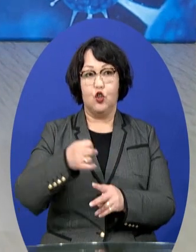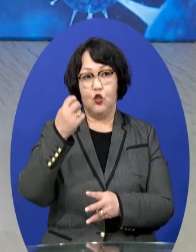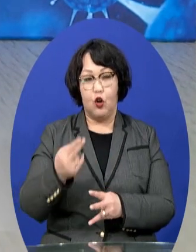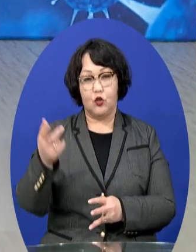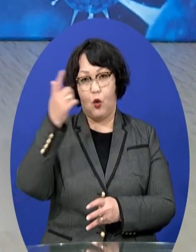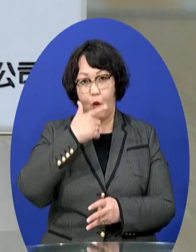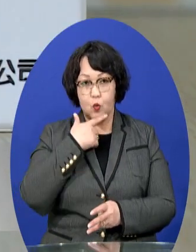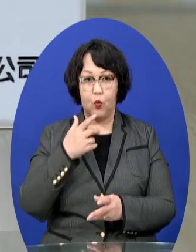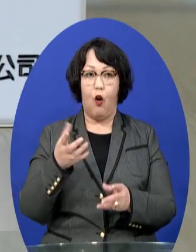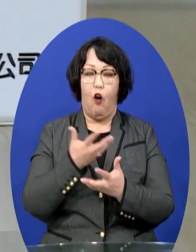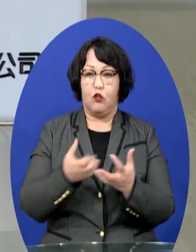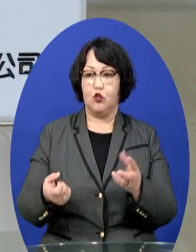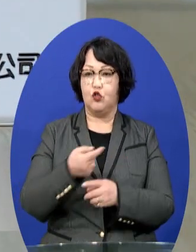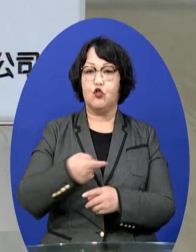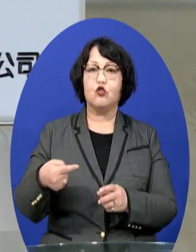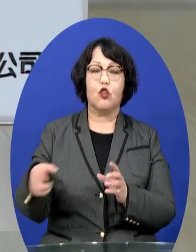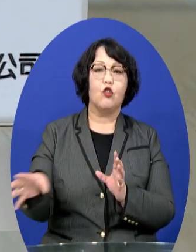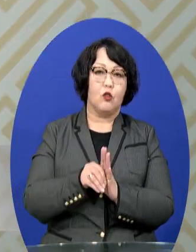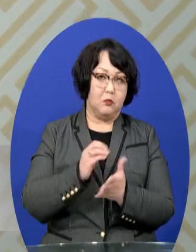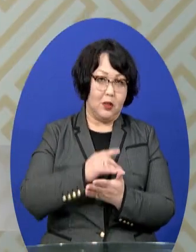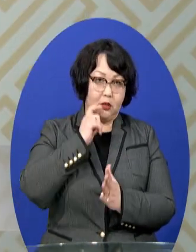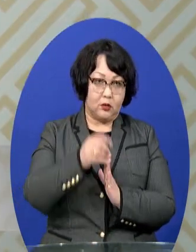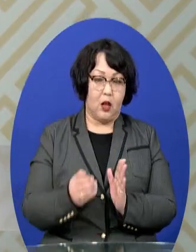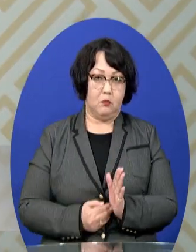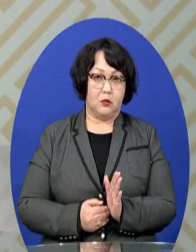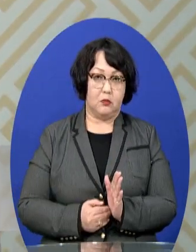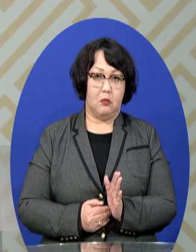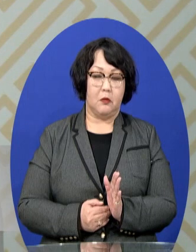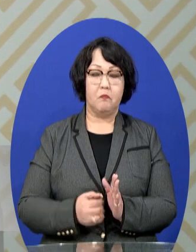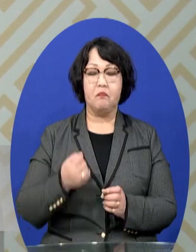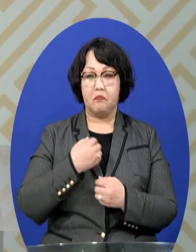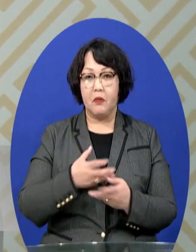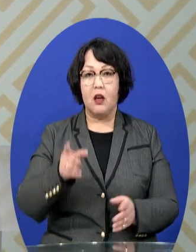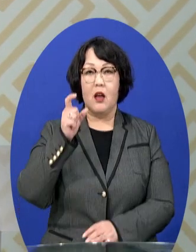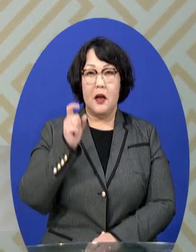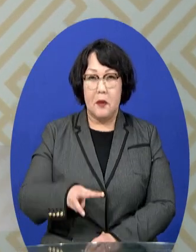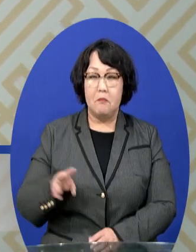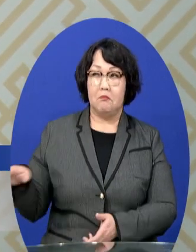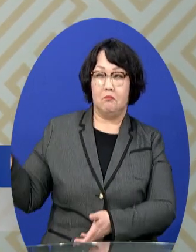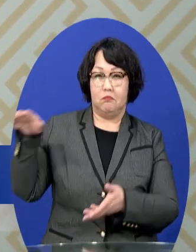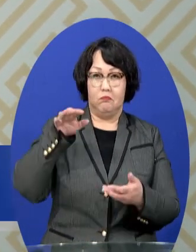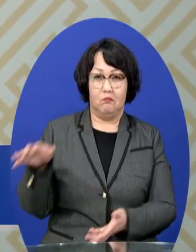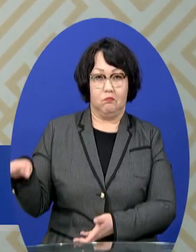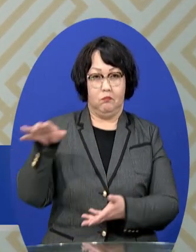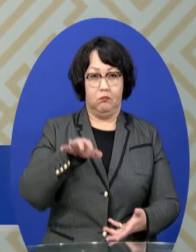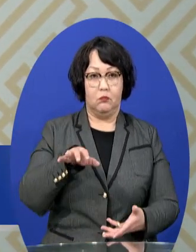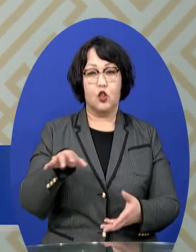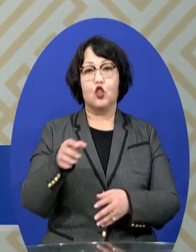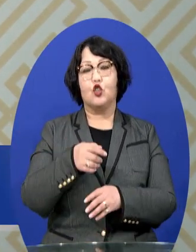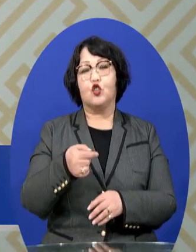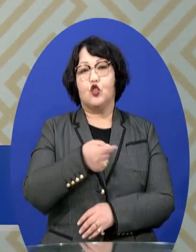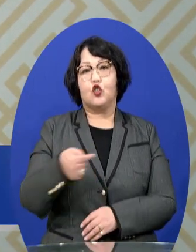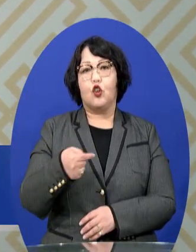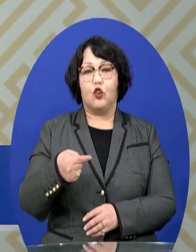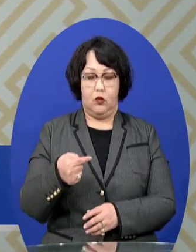олон хүчин зүйлс нөлөөлж байна гэж тайлбарллаа. Одоо эмийн нийлүүлэлтүүд бол нэлээд бас хид хідэн хүчин зүйлүүд бол нөлөөлж байгаа.